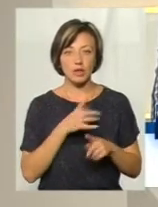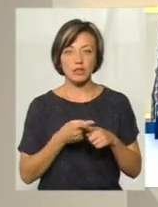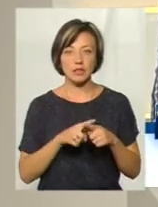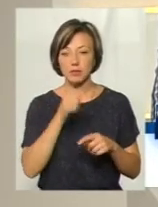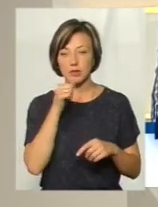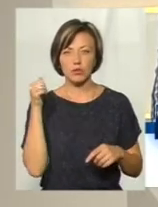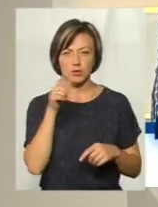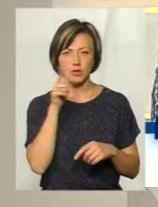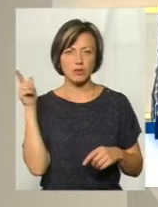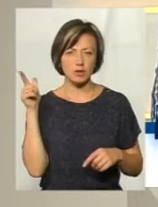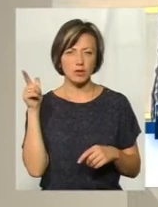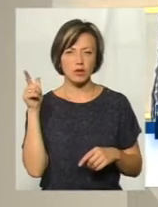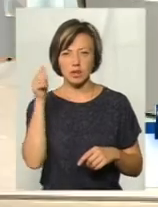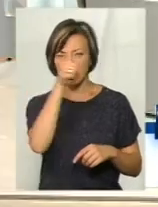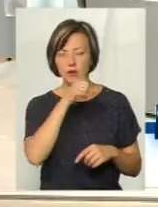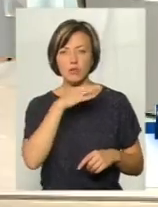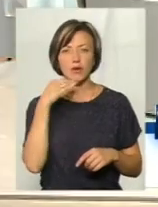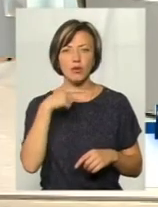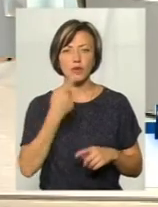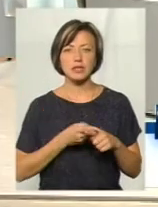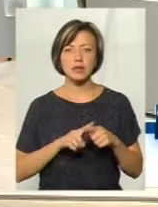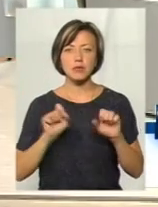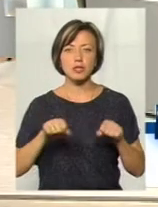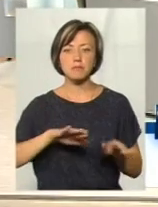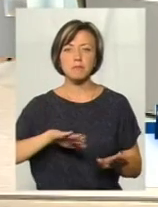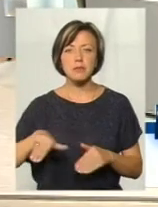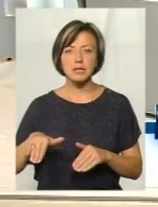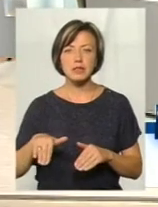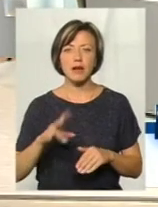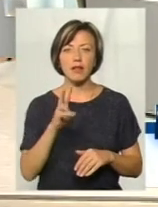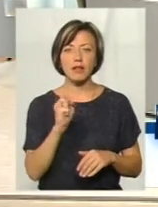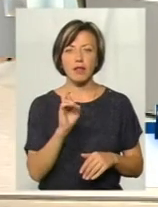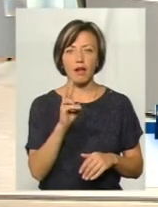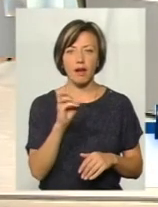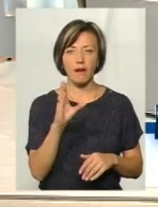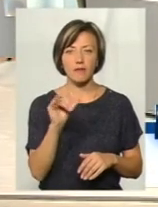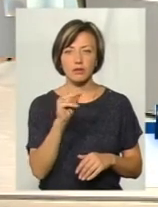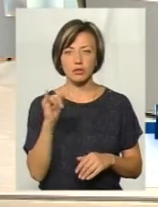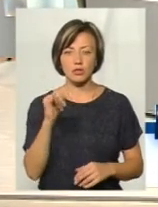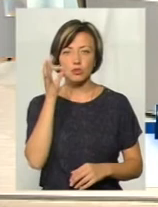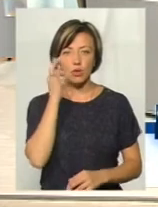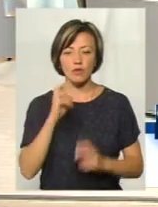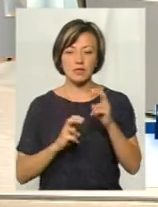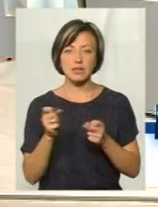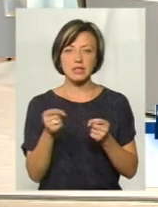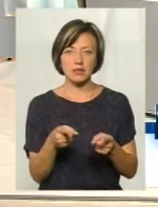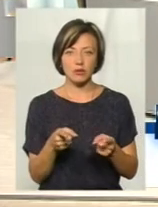десь минулий чи позаминулий рік, і багато говорило, що це можливо після того, як Наркевицький цукровий завод скинув, там щось скинув в річку, і